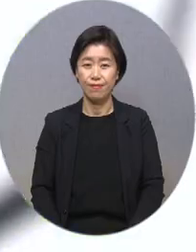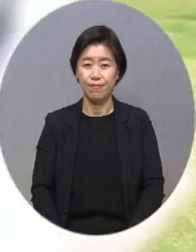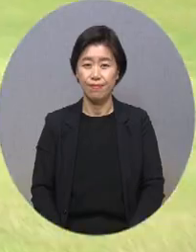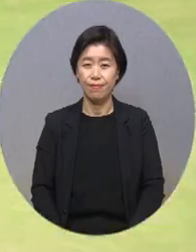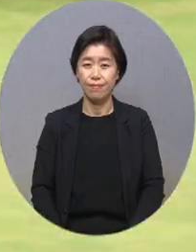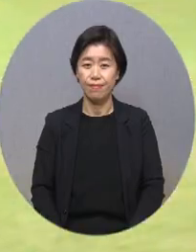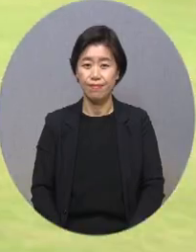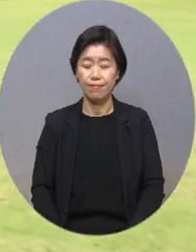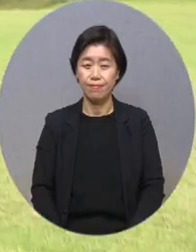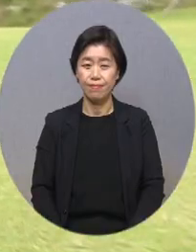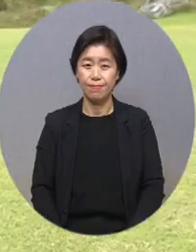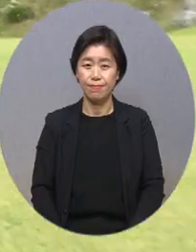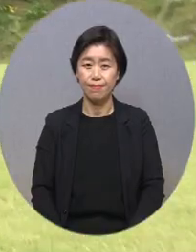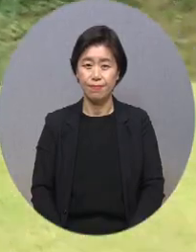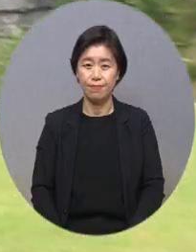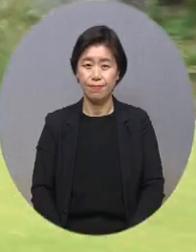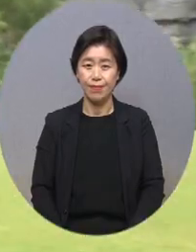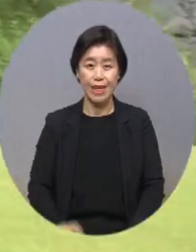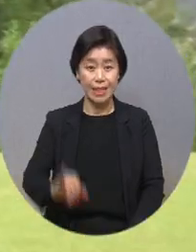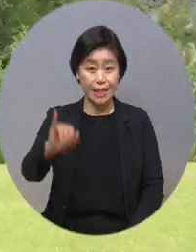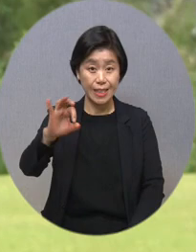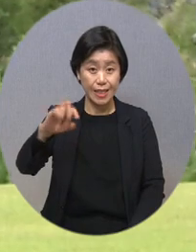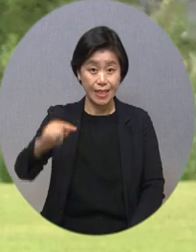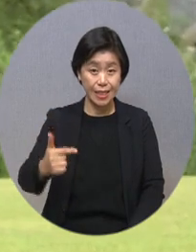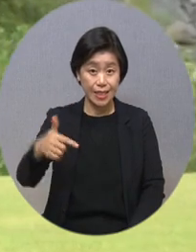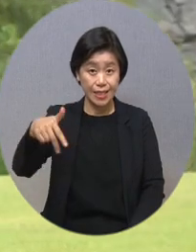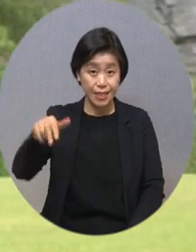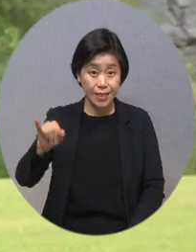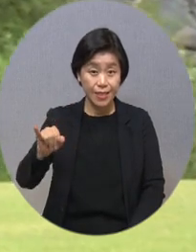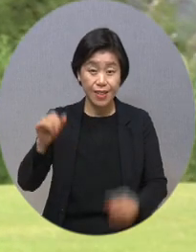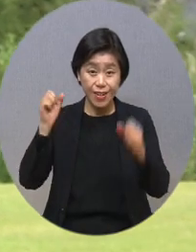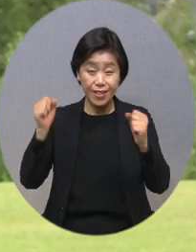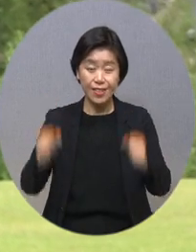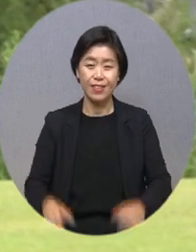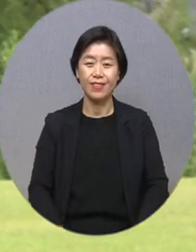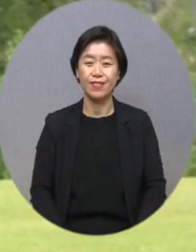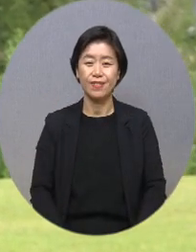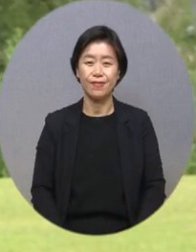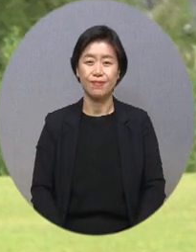자, 은지야, 화이팅! 뭐야, 김국진이야? 김국진 씨도 유튜브에서 처음